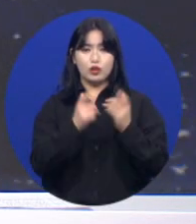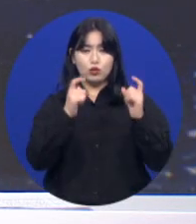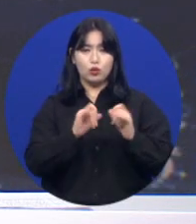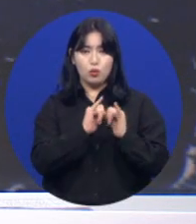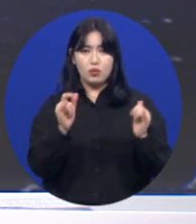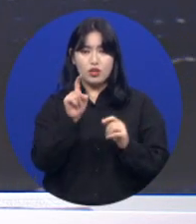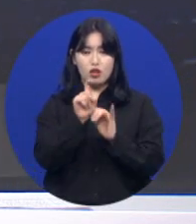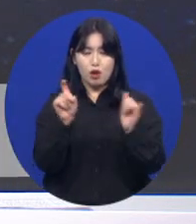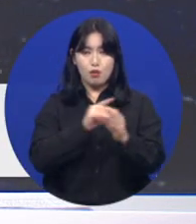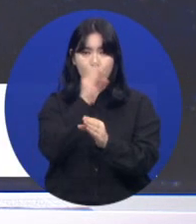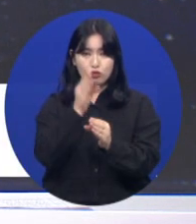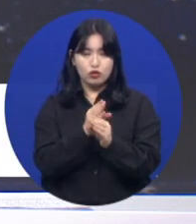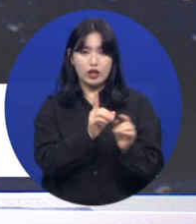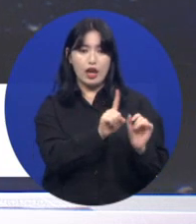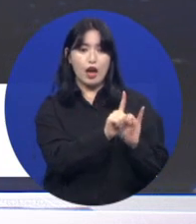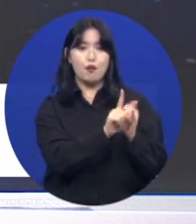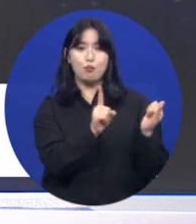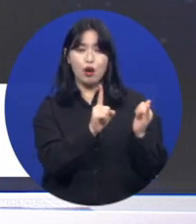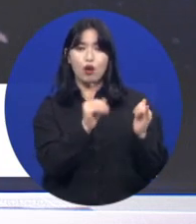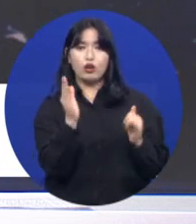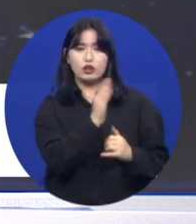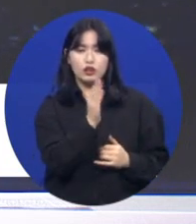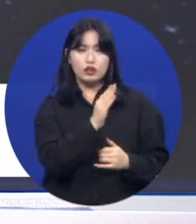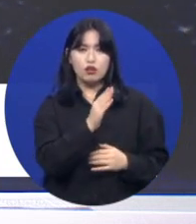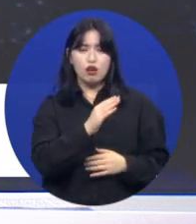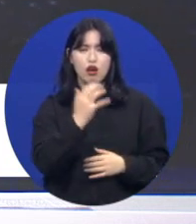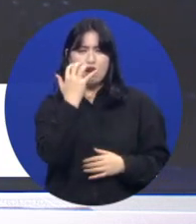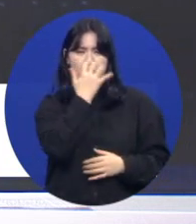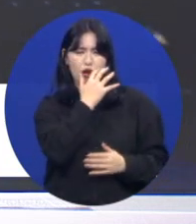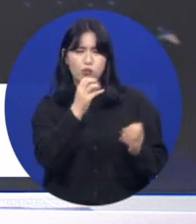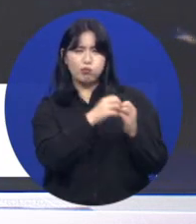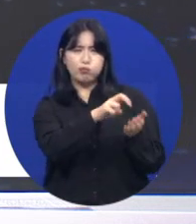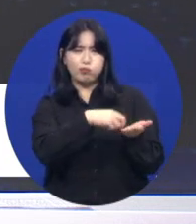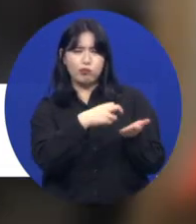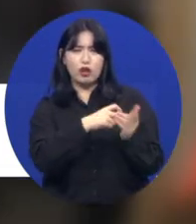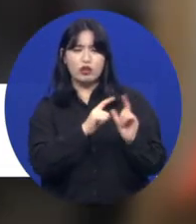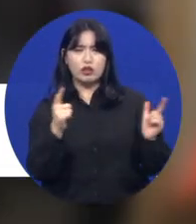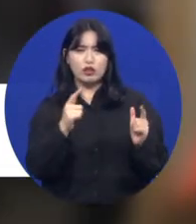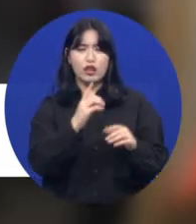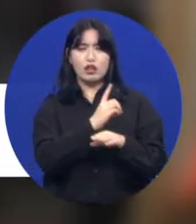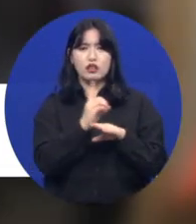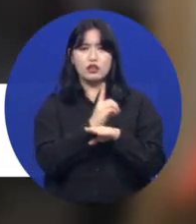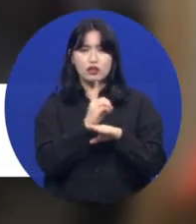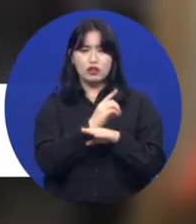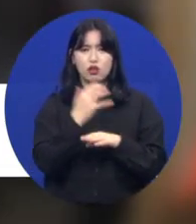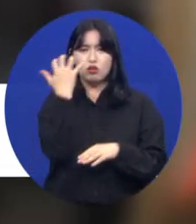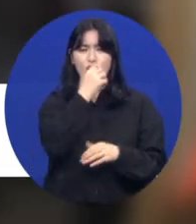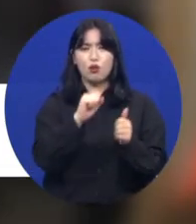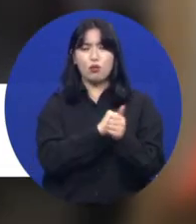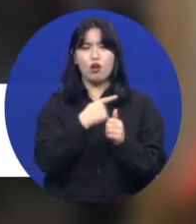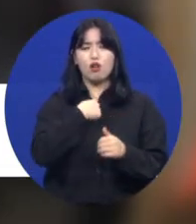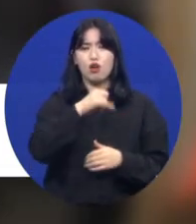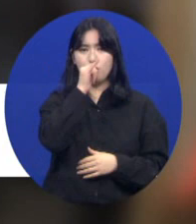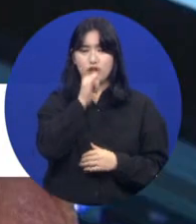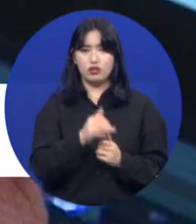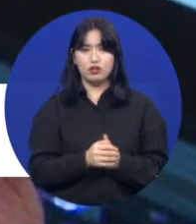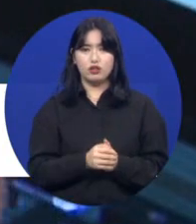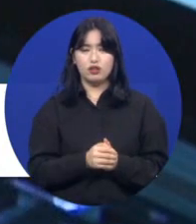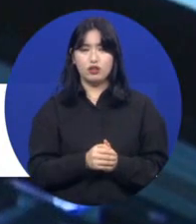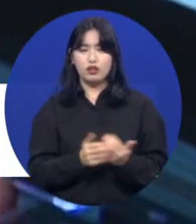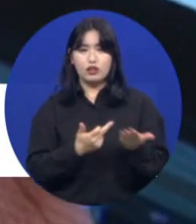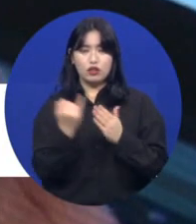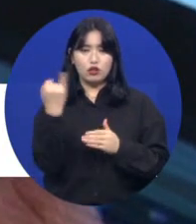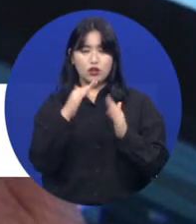제주도민 10명 가운데 1명꼴로 음란 메시지를 받는 등 디지털 성폭력 경험이 있는 것으로 나타났습니다.